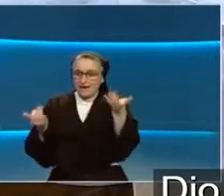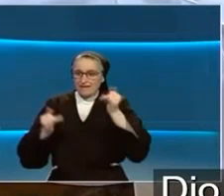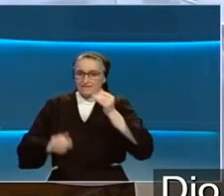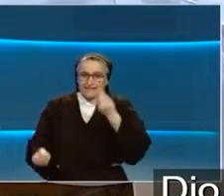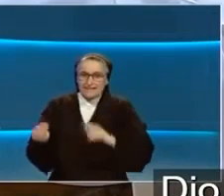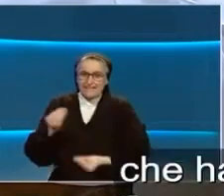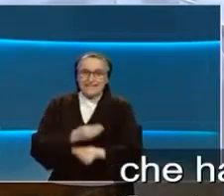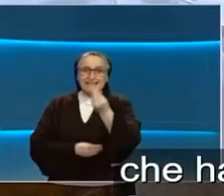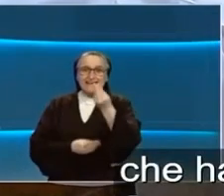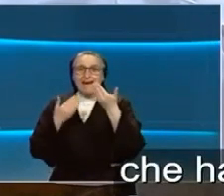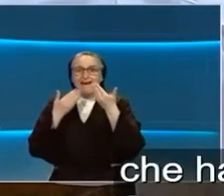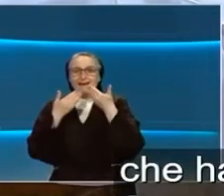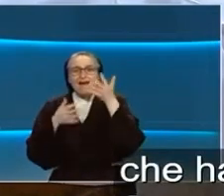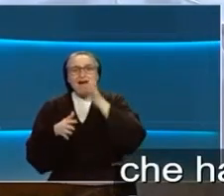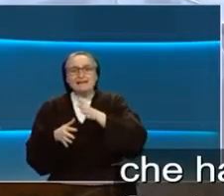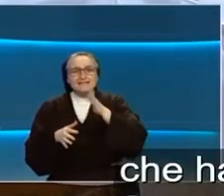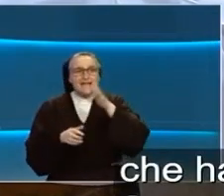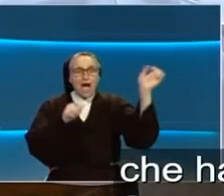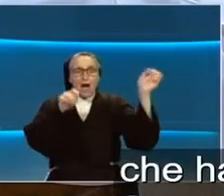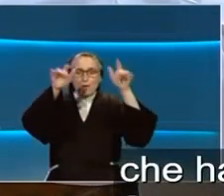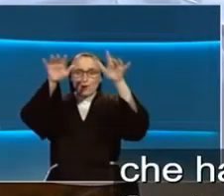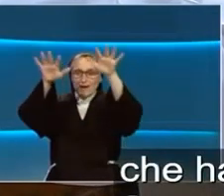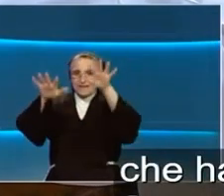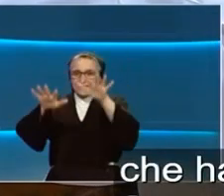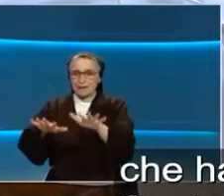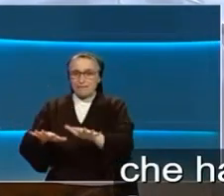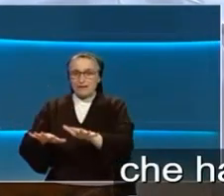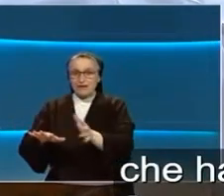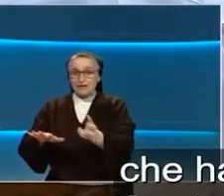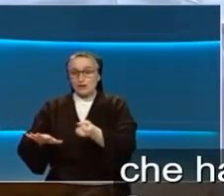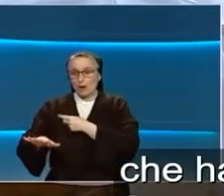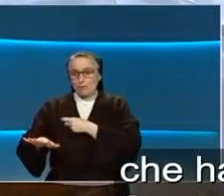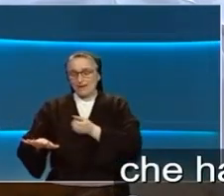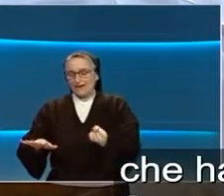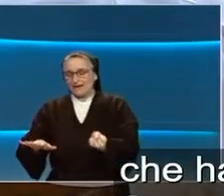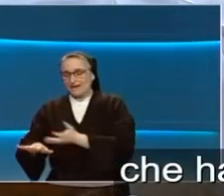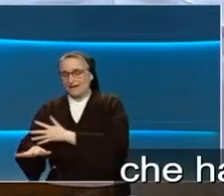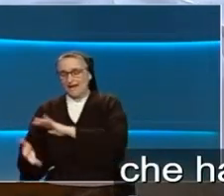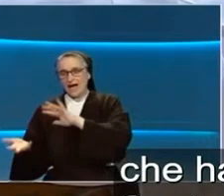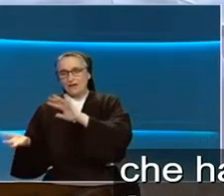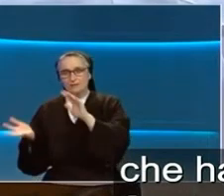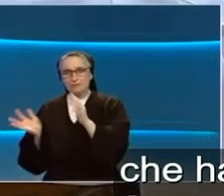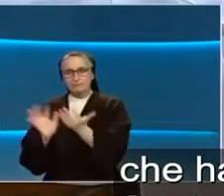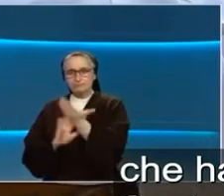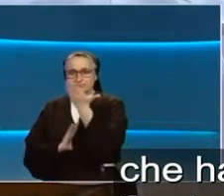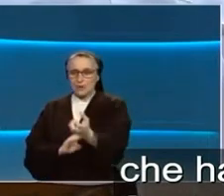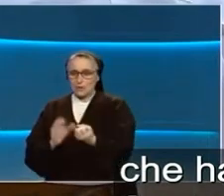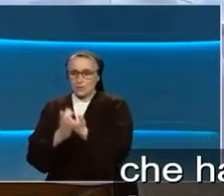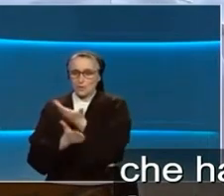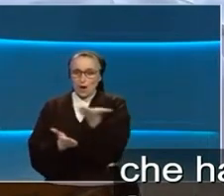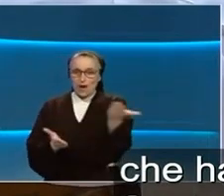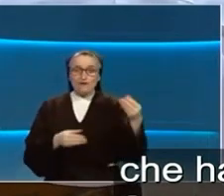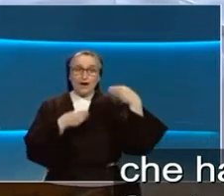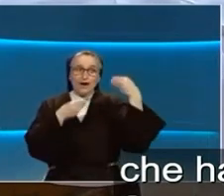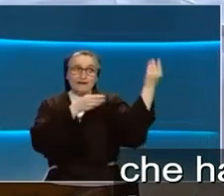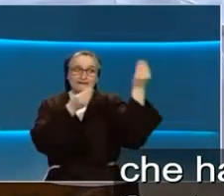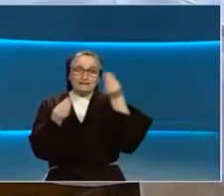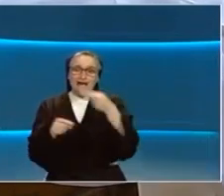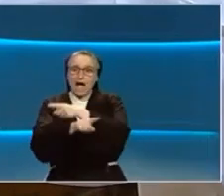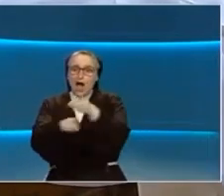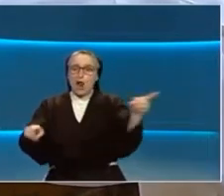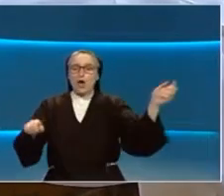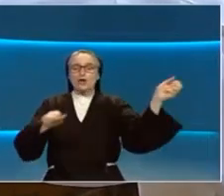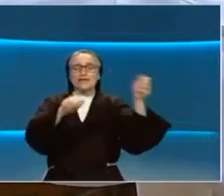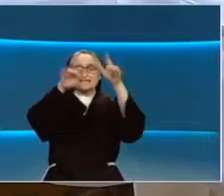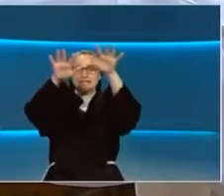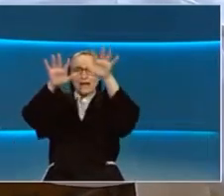figli dall'acqua e dallo Spirito Santo, liberandoli dal peccato, infondi in loro il tuo